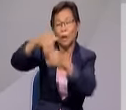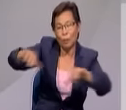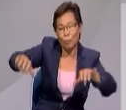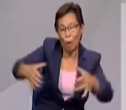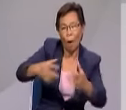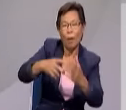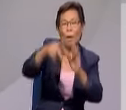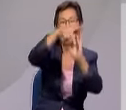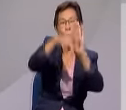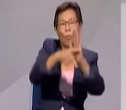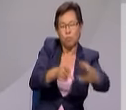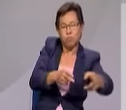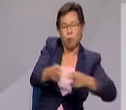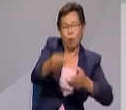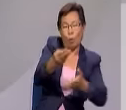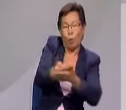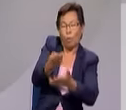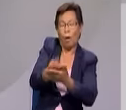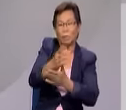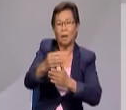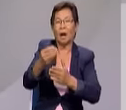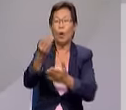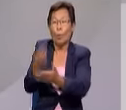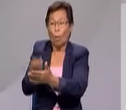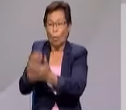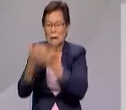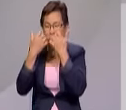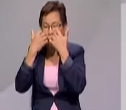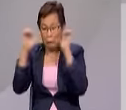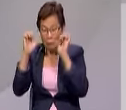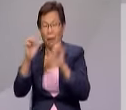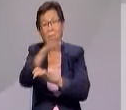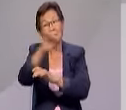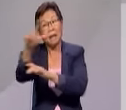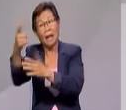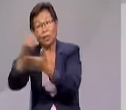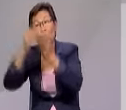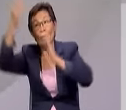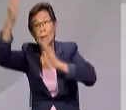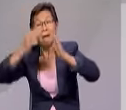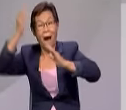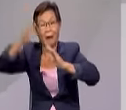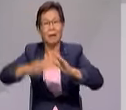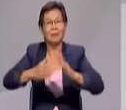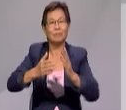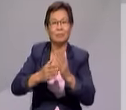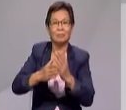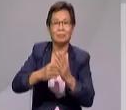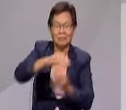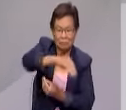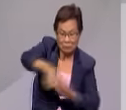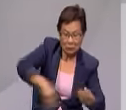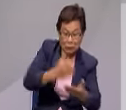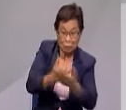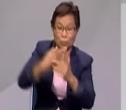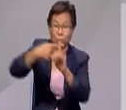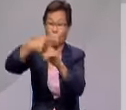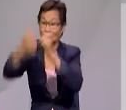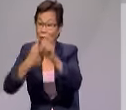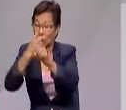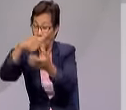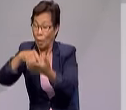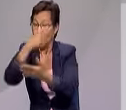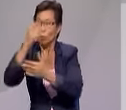pelaksanaan polisi pengurusan moneteri dan fiskal yang cekap. Selain itu, Malaysia juga akan melalui kitaran ekonomi yang positif tahun ini